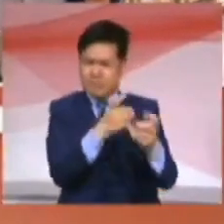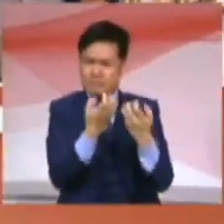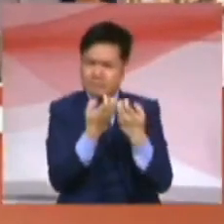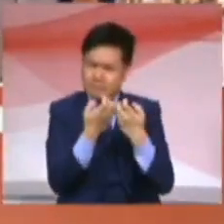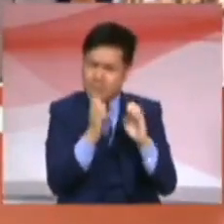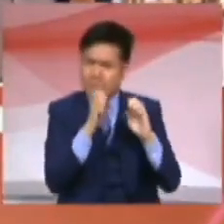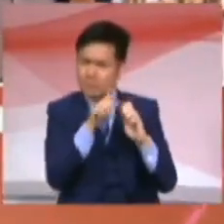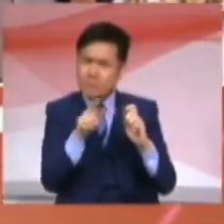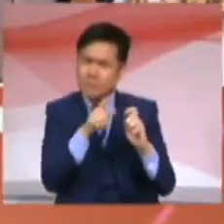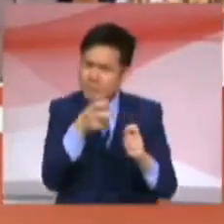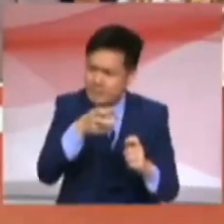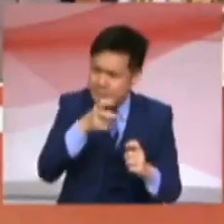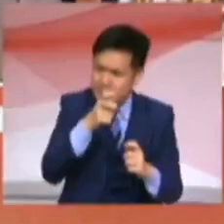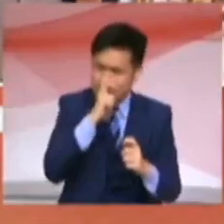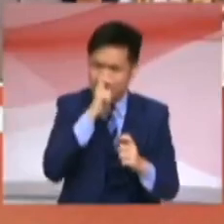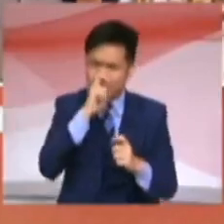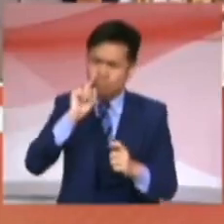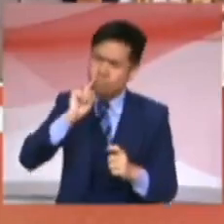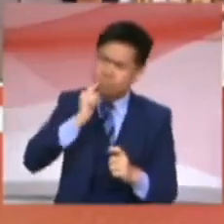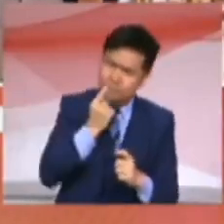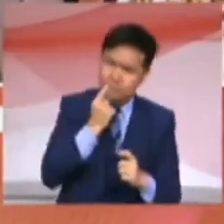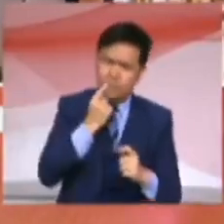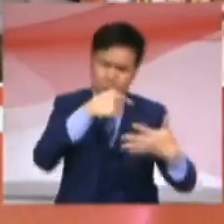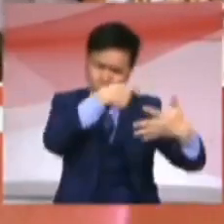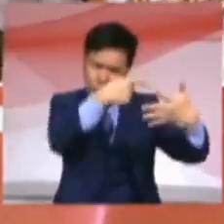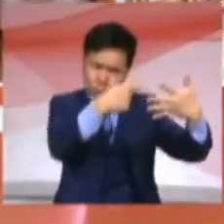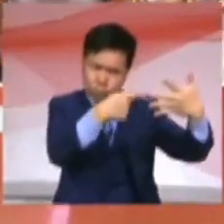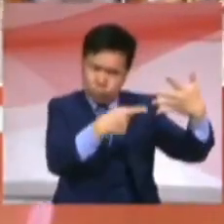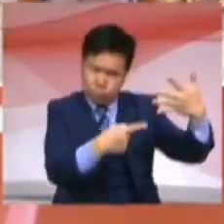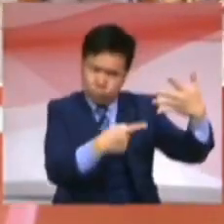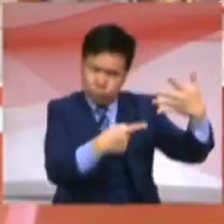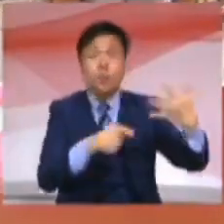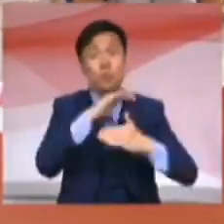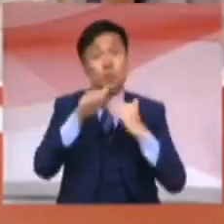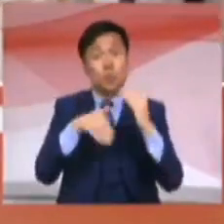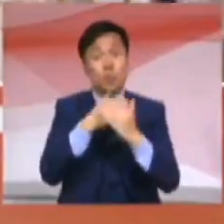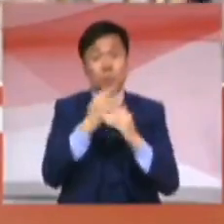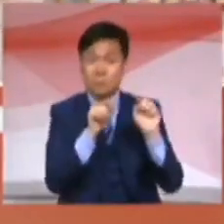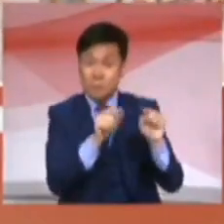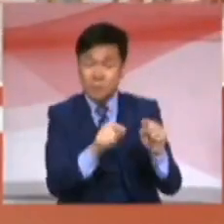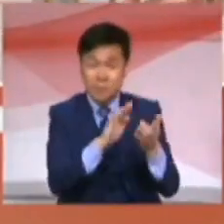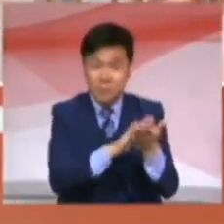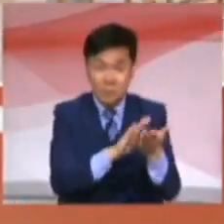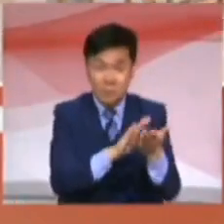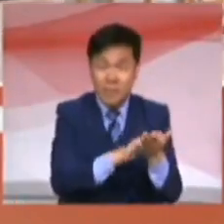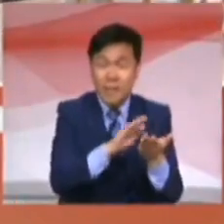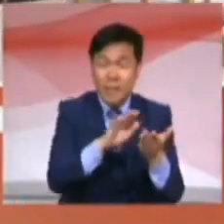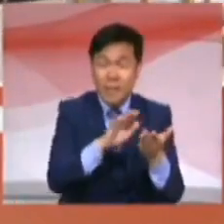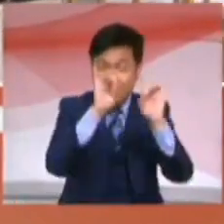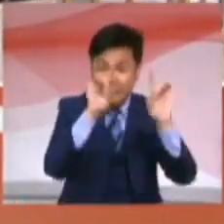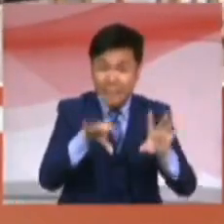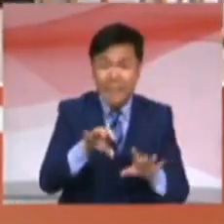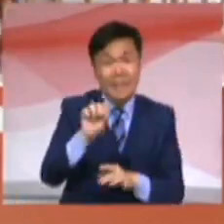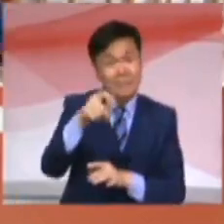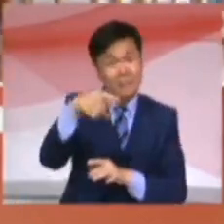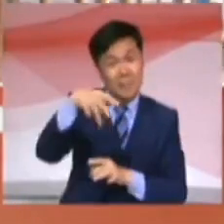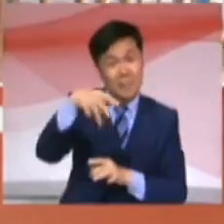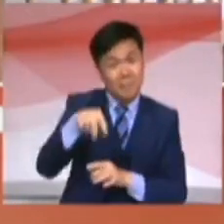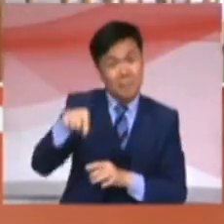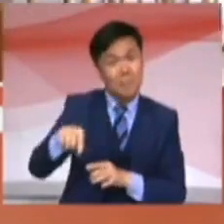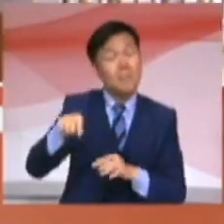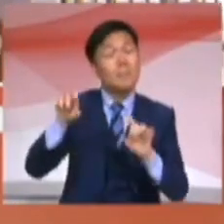ketat bagi memastikan anak-anak kita yang akan menduduki SPM bermula pada hari Isnin